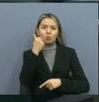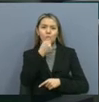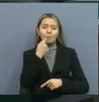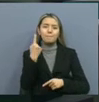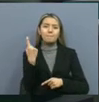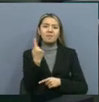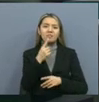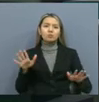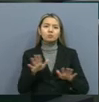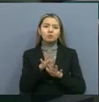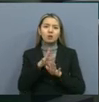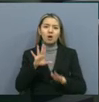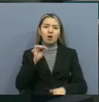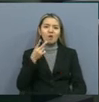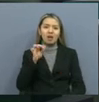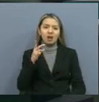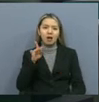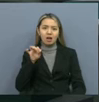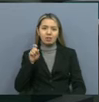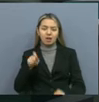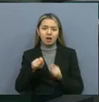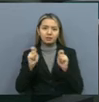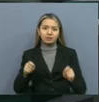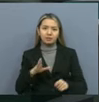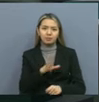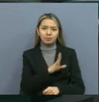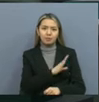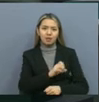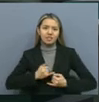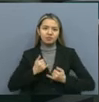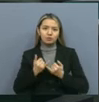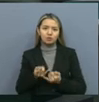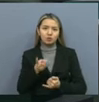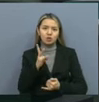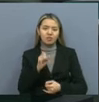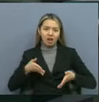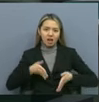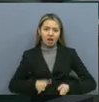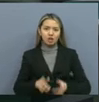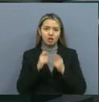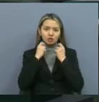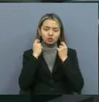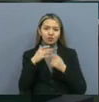алғашқы музыкалық кофеханасы Рождество мерекесіне арналды. Өнерсүйер қауым симфониялық және